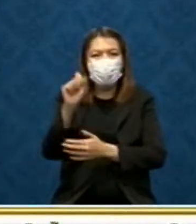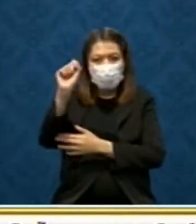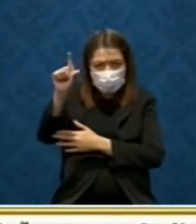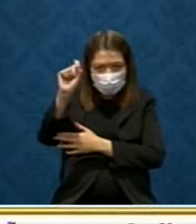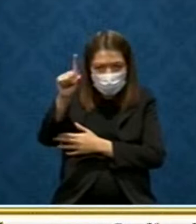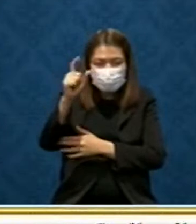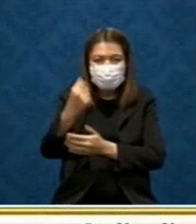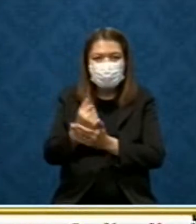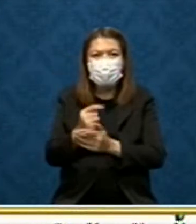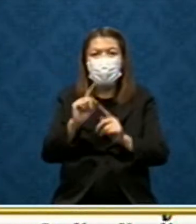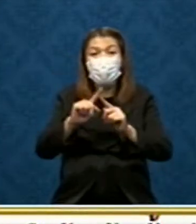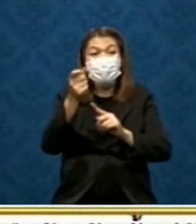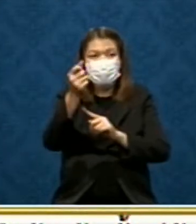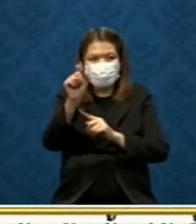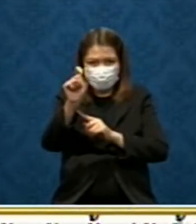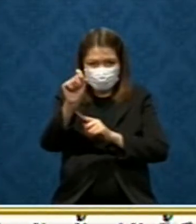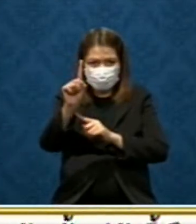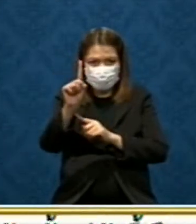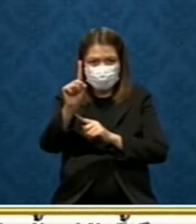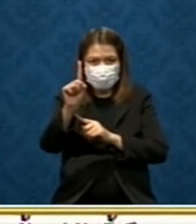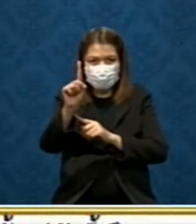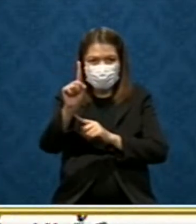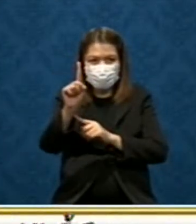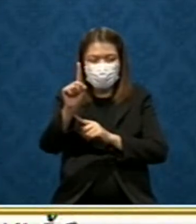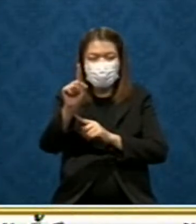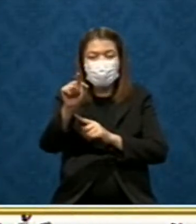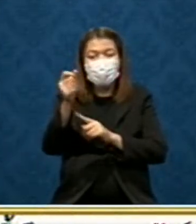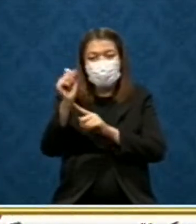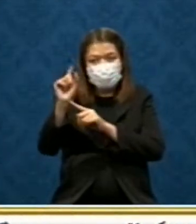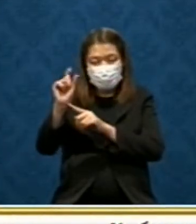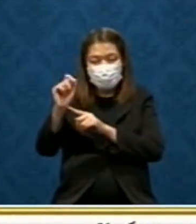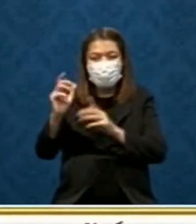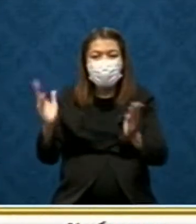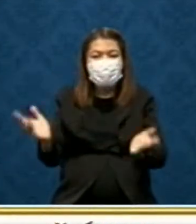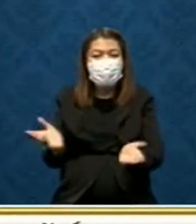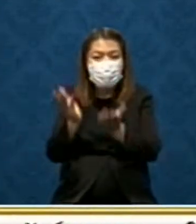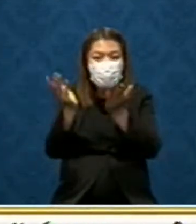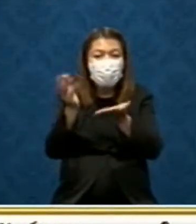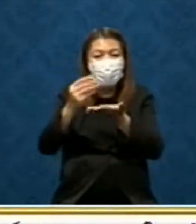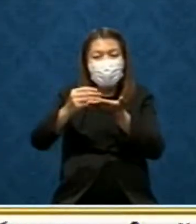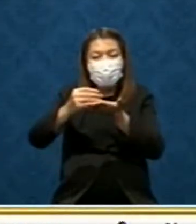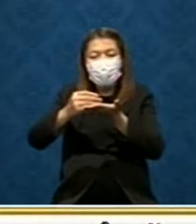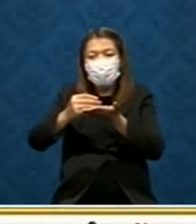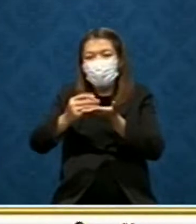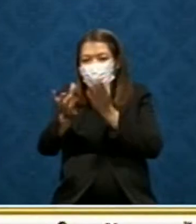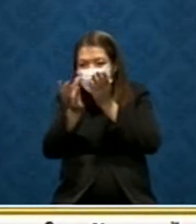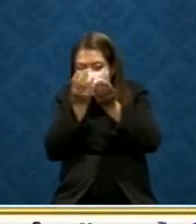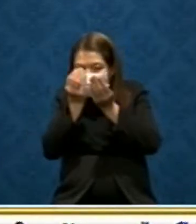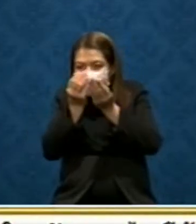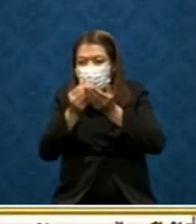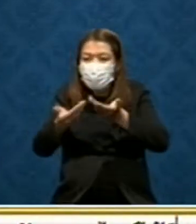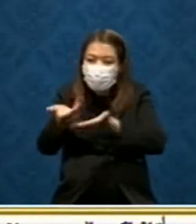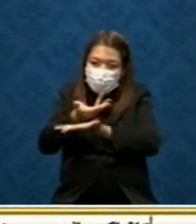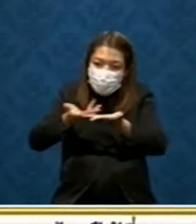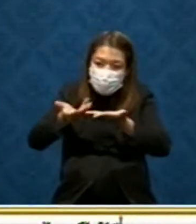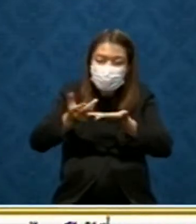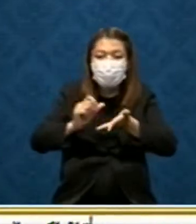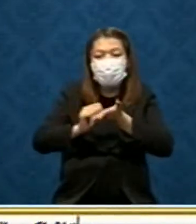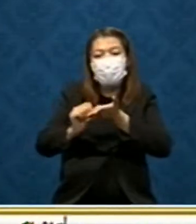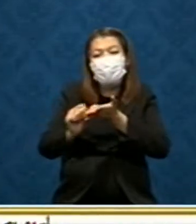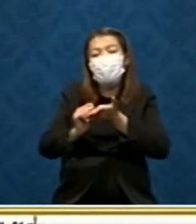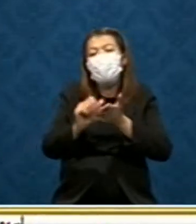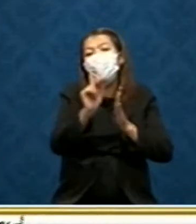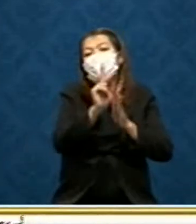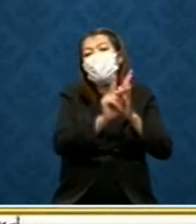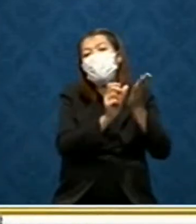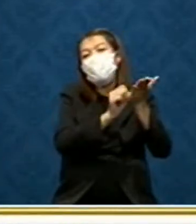วนข้อบเอ็ด้อสบเอ ท่เขียนว่าสนับสนุนใหมีการศึสารรฝงคเหวจชนเพื่อดำเนื่องการแก้ไขเพิมเติมร